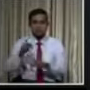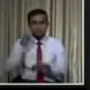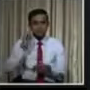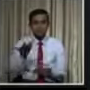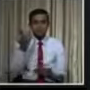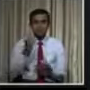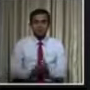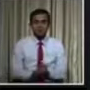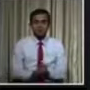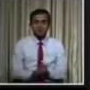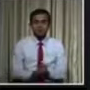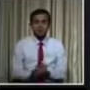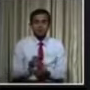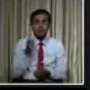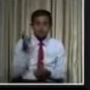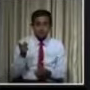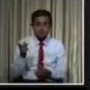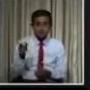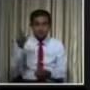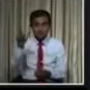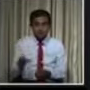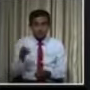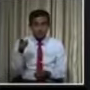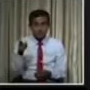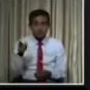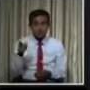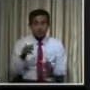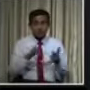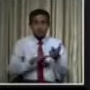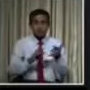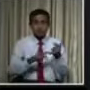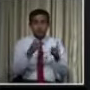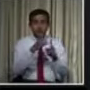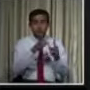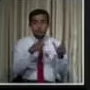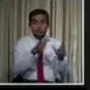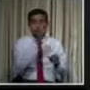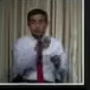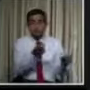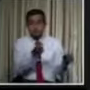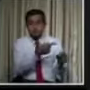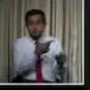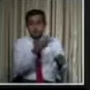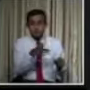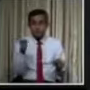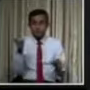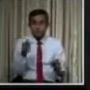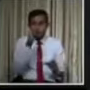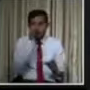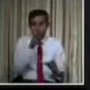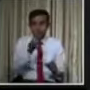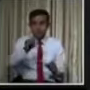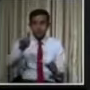මොකද මොකද මේ එයා තමයි මේ සන්ෂයින් සුද්දා කෙනෙක් කියලා මැරුවේ ඒ වගේම තමයි මංකොල්ල 11ක්